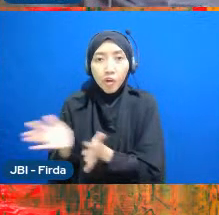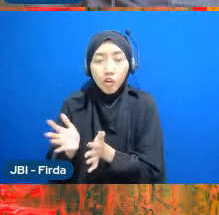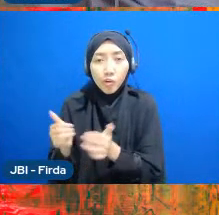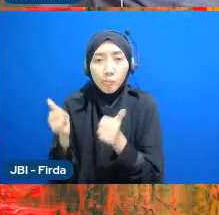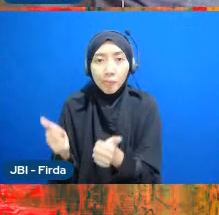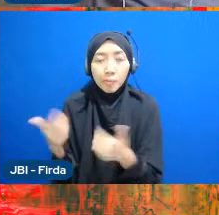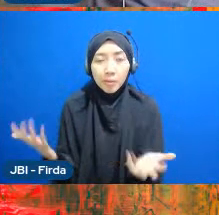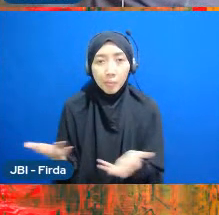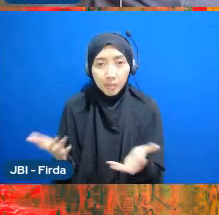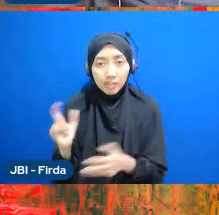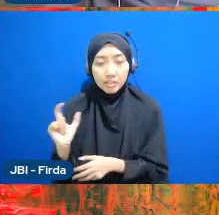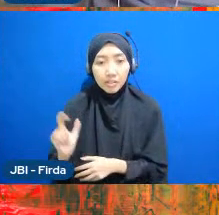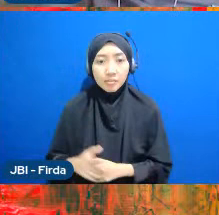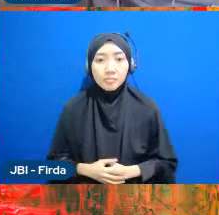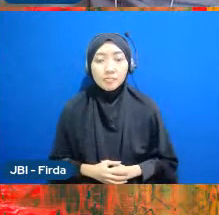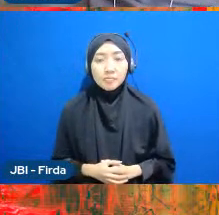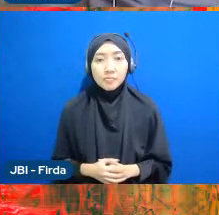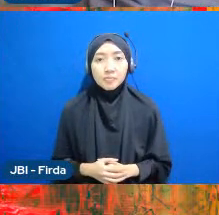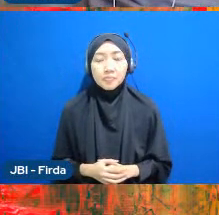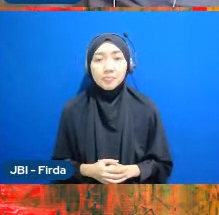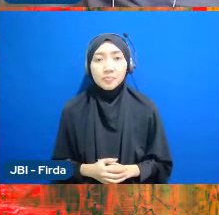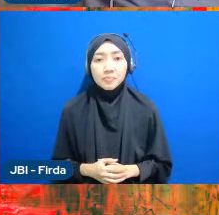Oke, silakan.